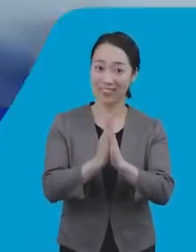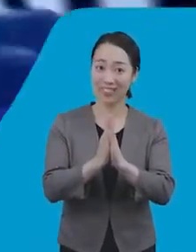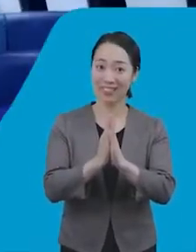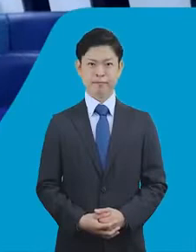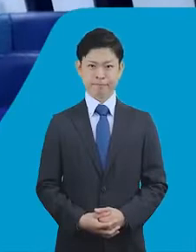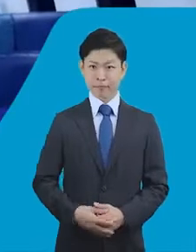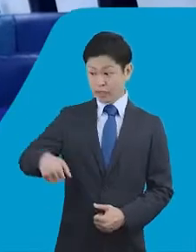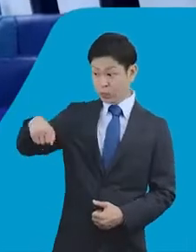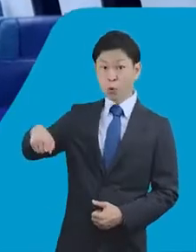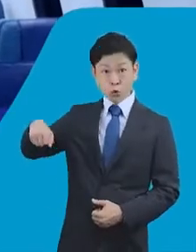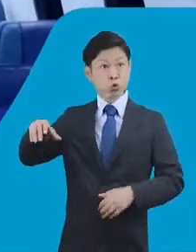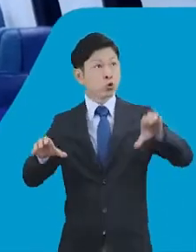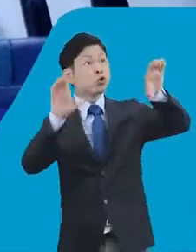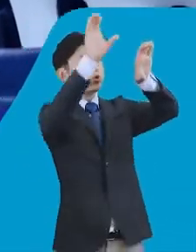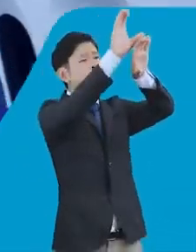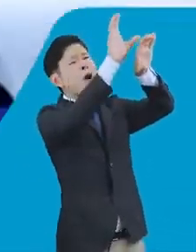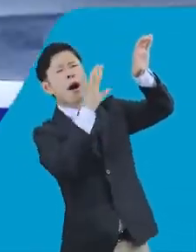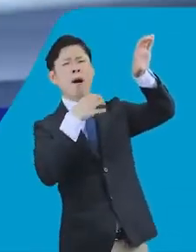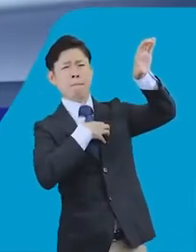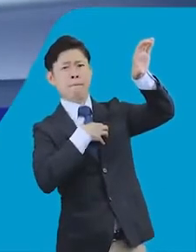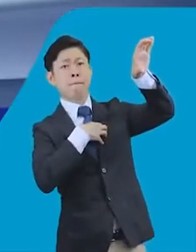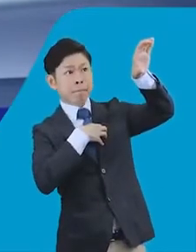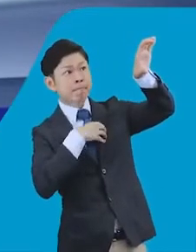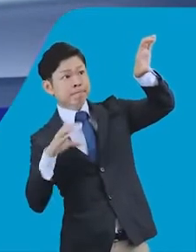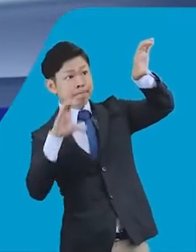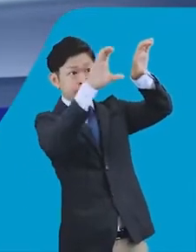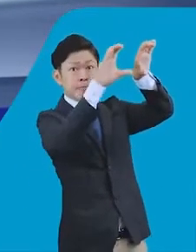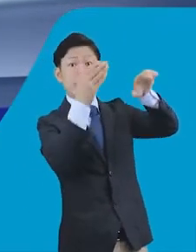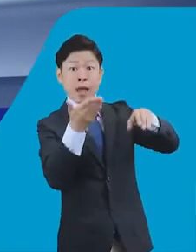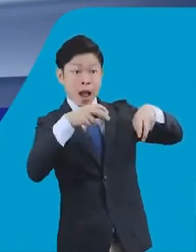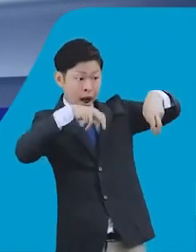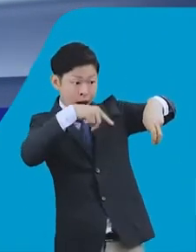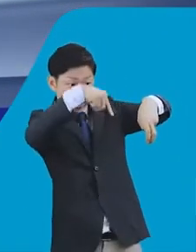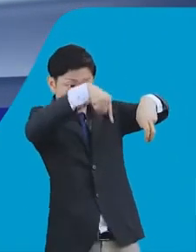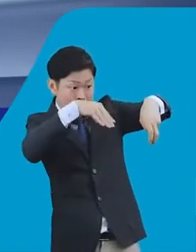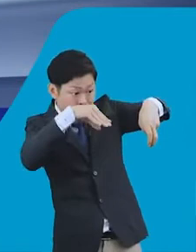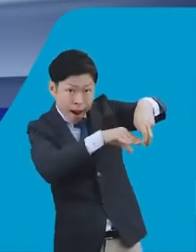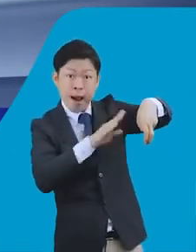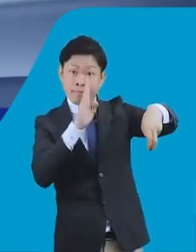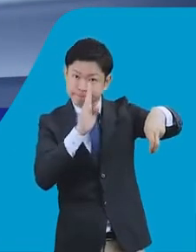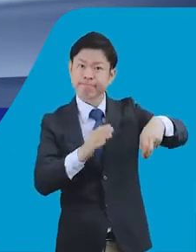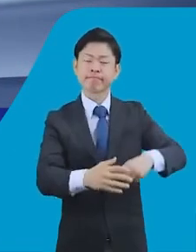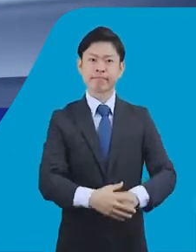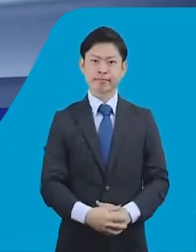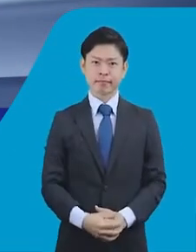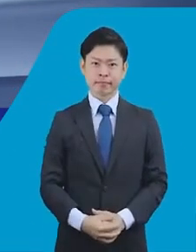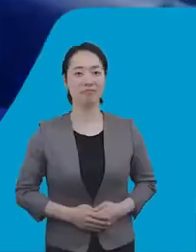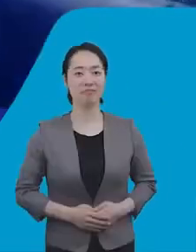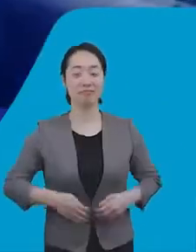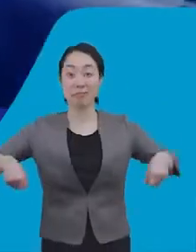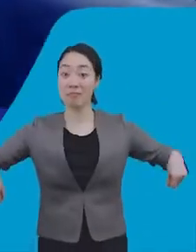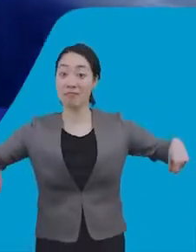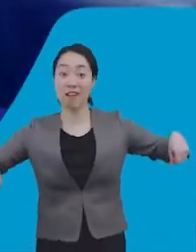instructions。 手荷物は重ねないように座席の上の物入れ、または前の座席の下に収納してください。手荷物が滑り出る恐れがあります